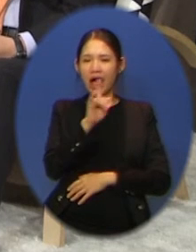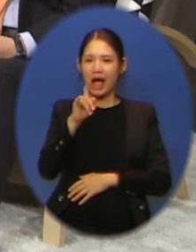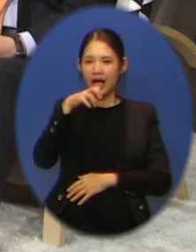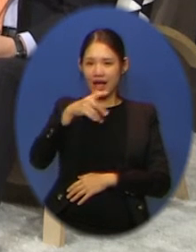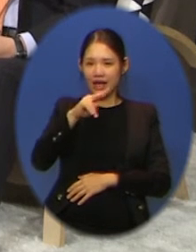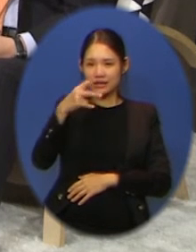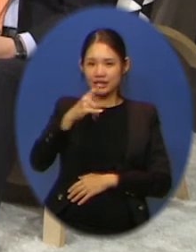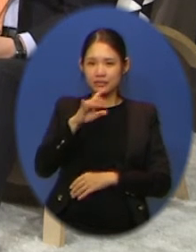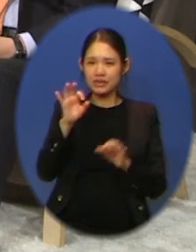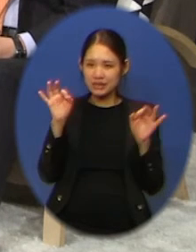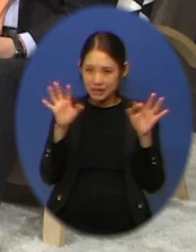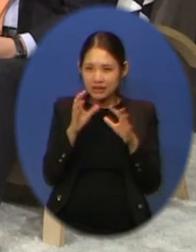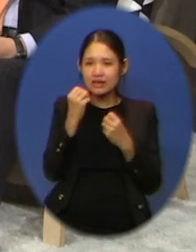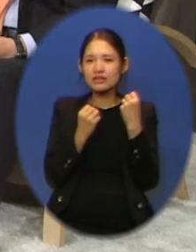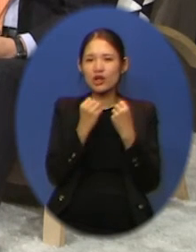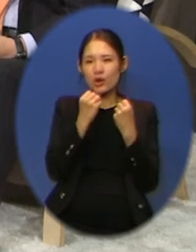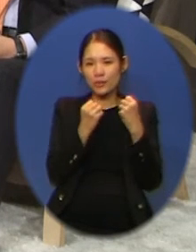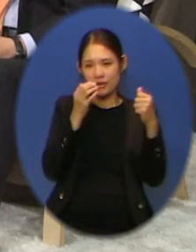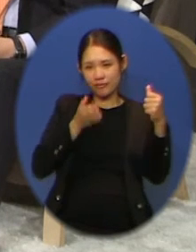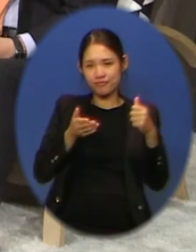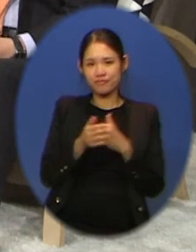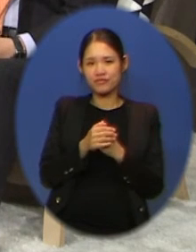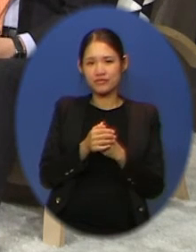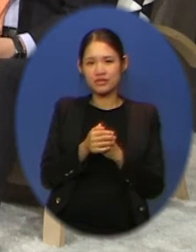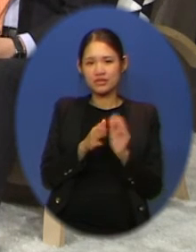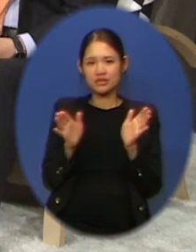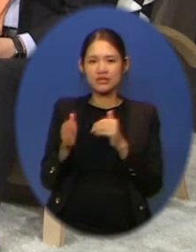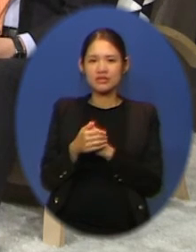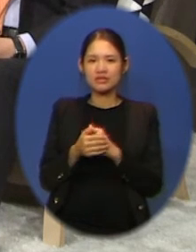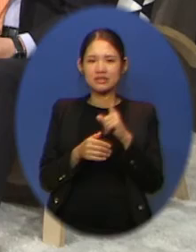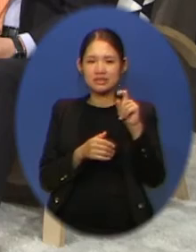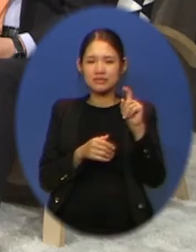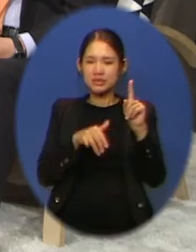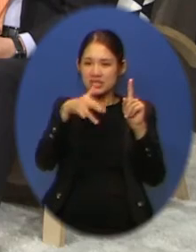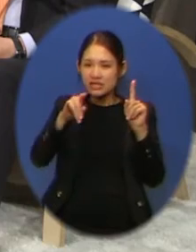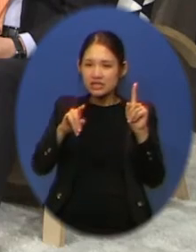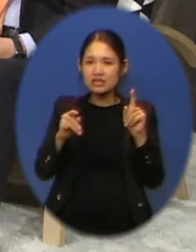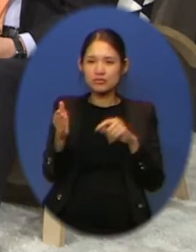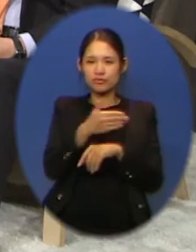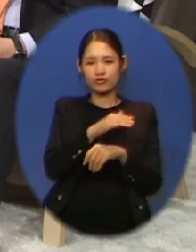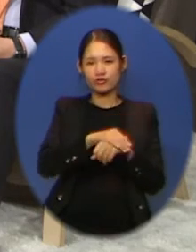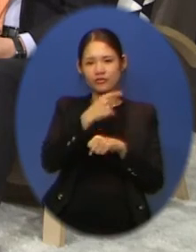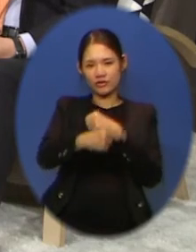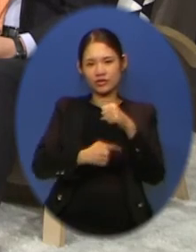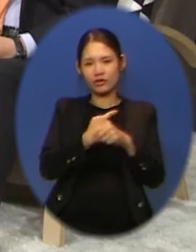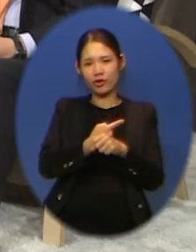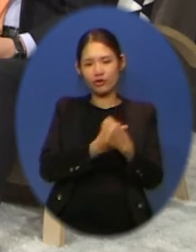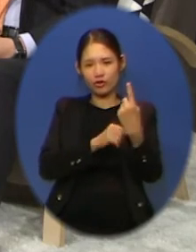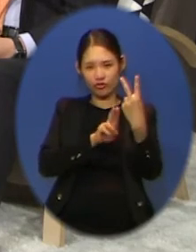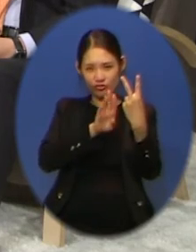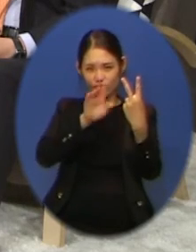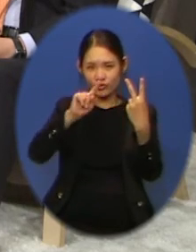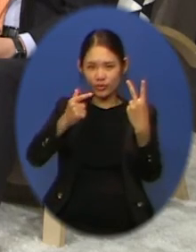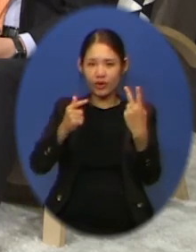더 좀 말씀해 이제 12기인데 11기서부터는 1년에 두 번씩 네. 스매스터